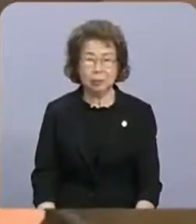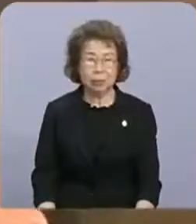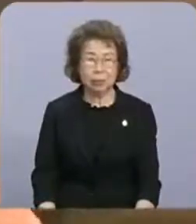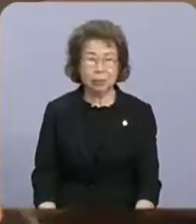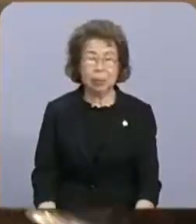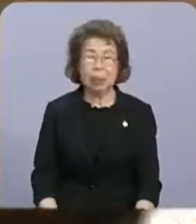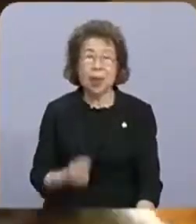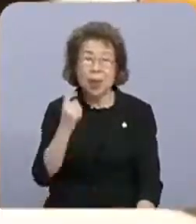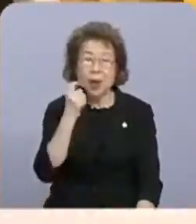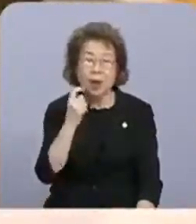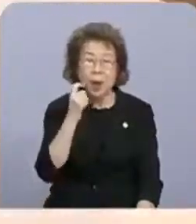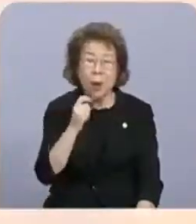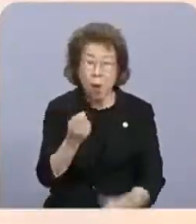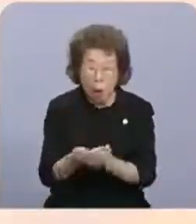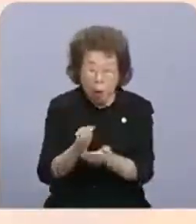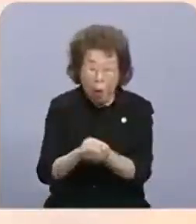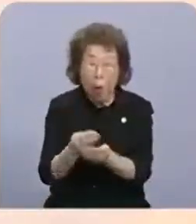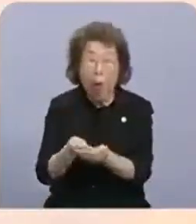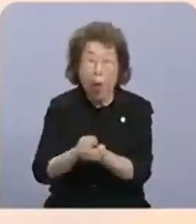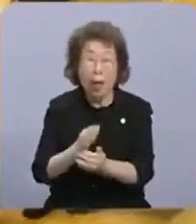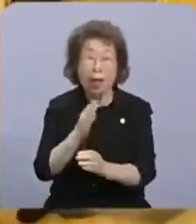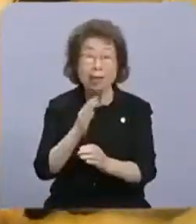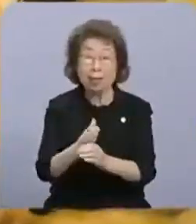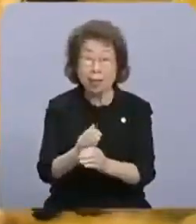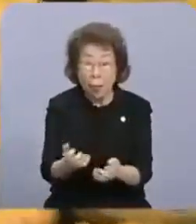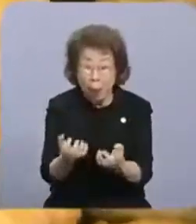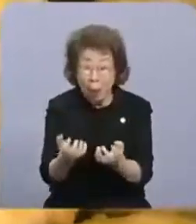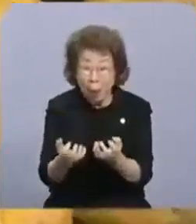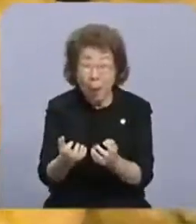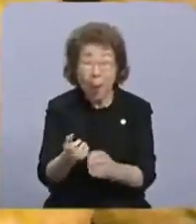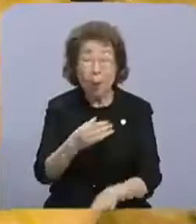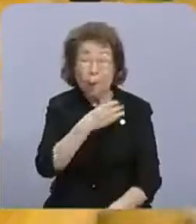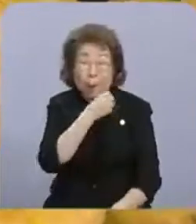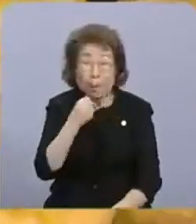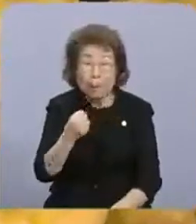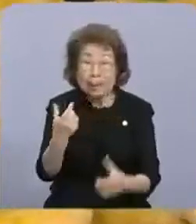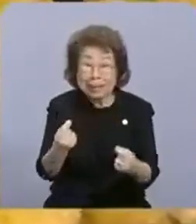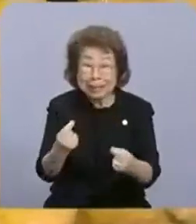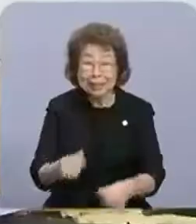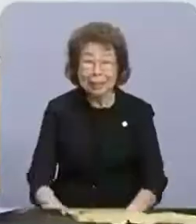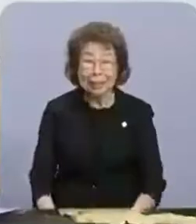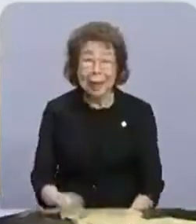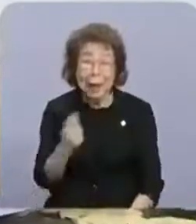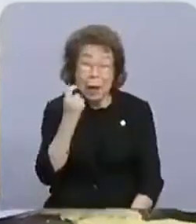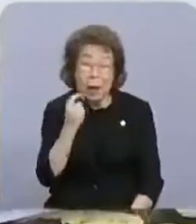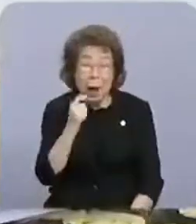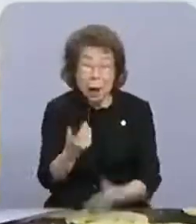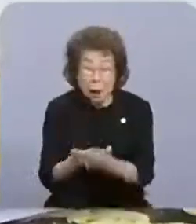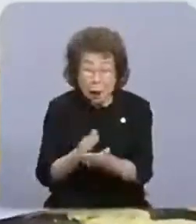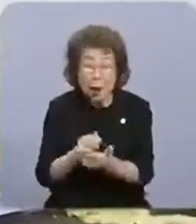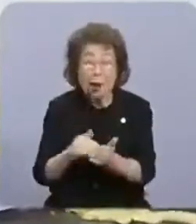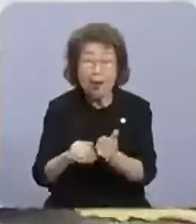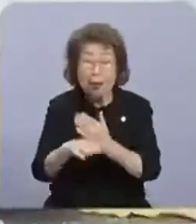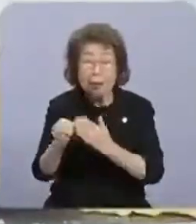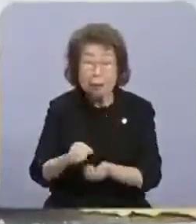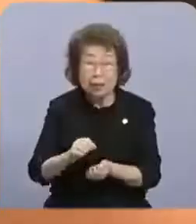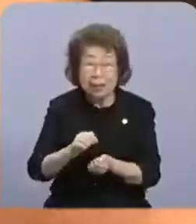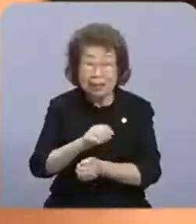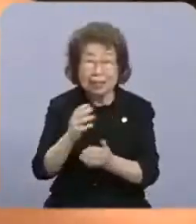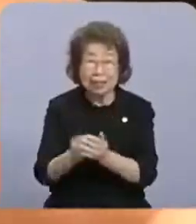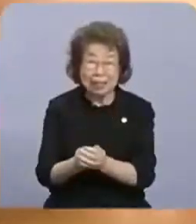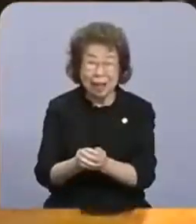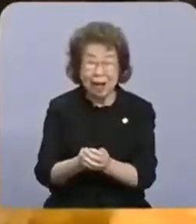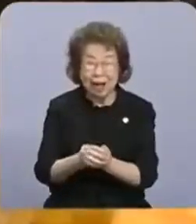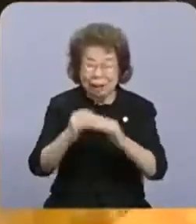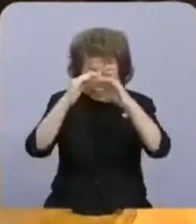노란 달걀옷을 입은 동그랑땡이 불판 위에서 맛있게 익어갑니다. 노릇노릇 갓 만들어낸 전과 튀김은